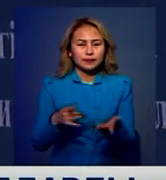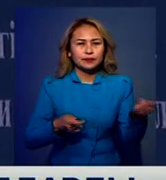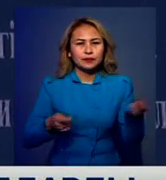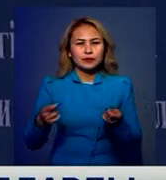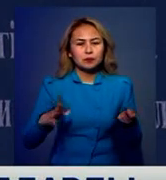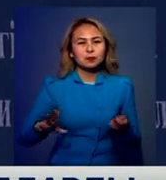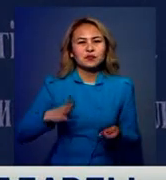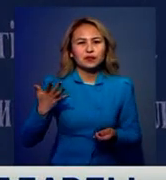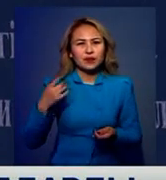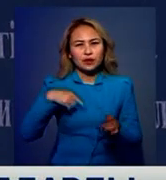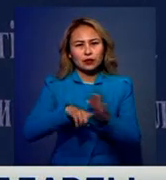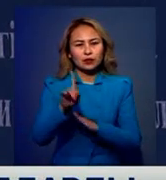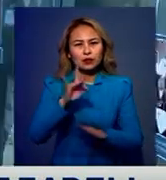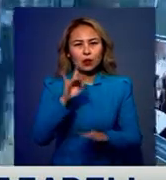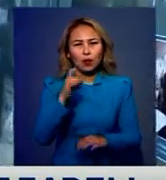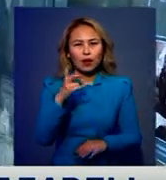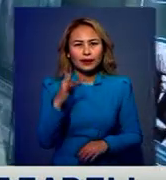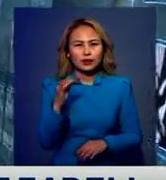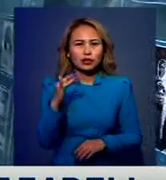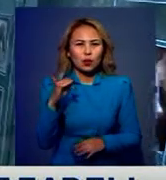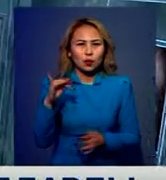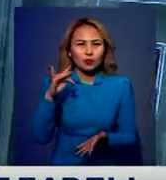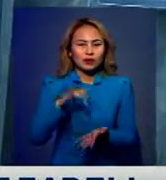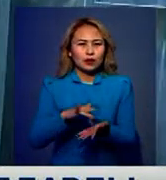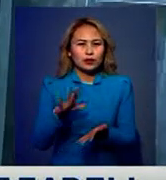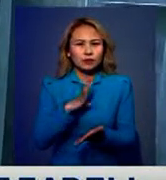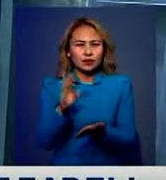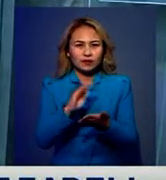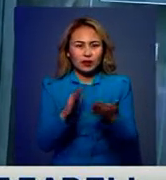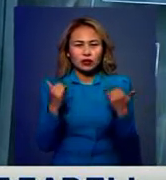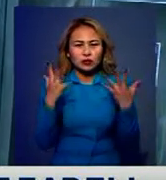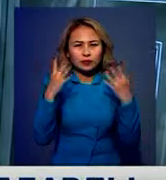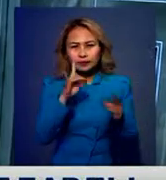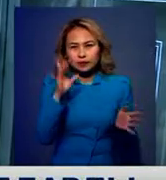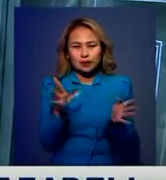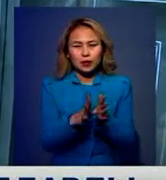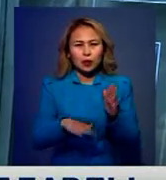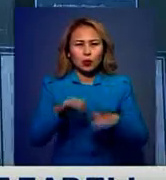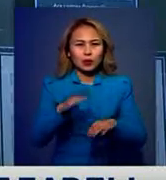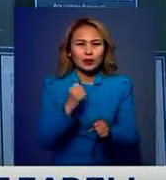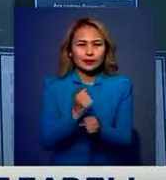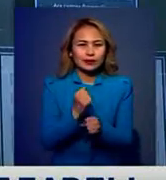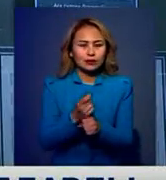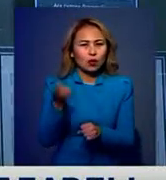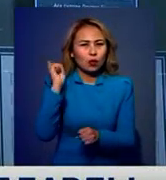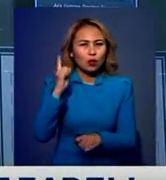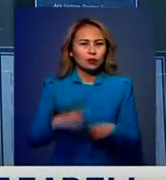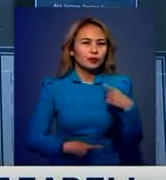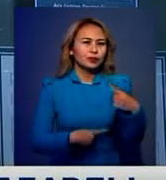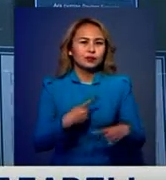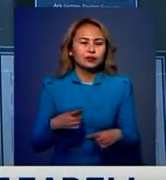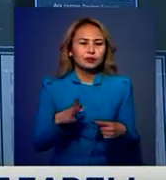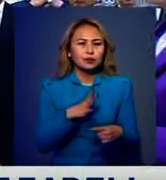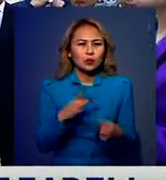комитетінің бұрынғы ғимараты қазір рухани жаңғыру орталығына түрленген. Мұнда сирек кездесетін қол жазбалар, кеңес кезінде ұлт тағдырын